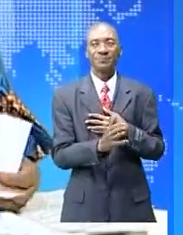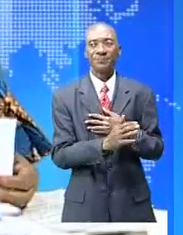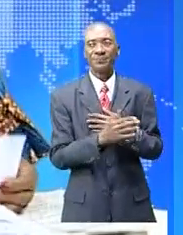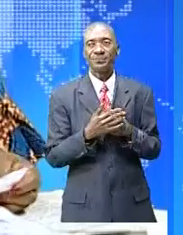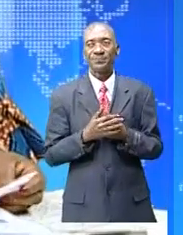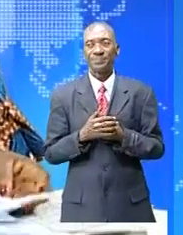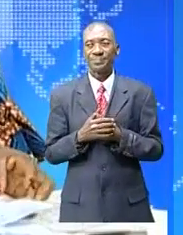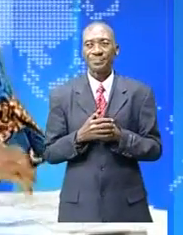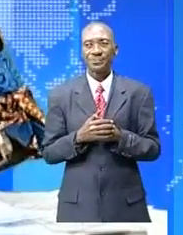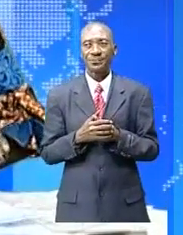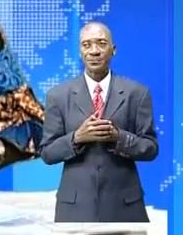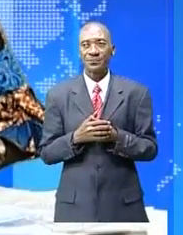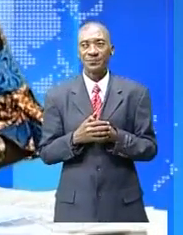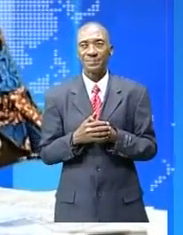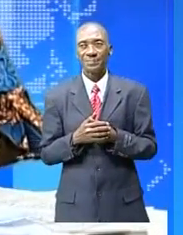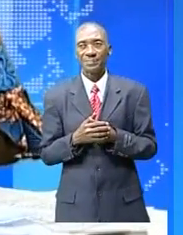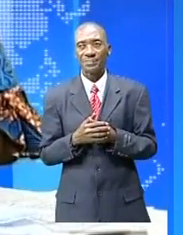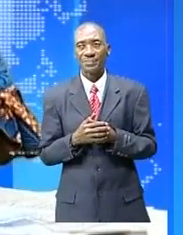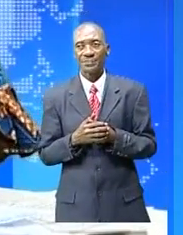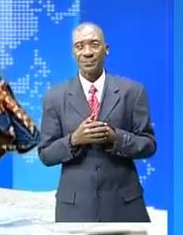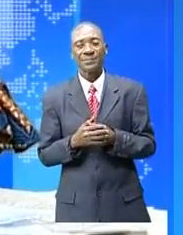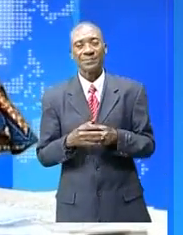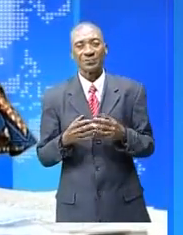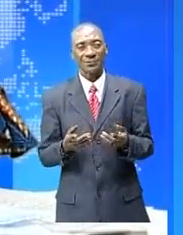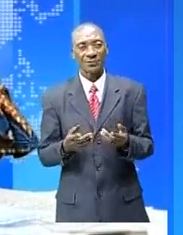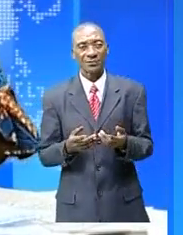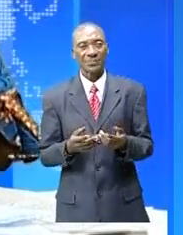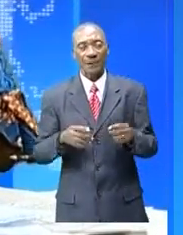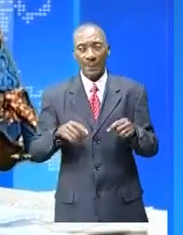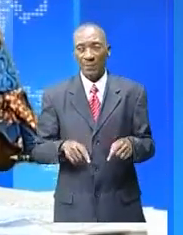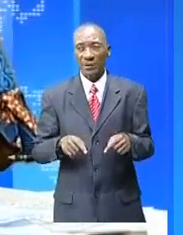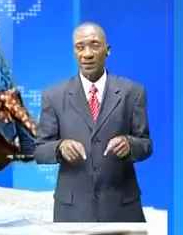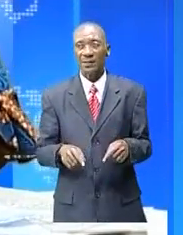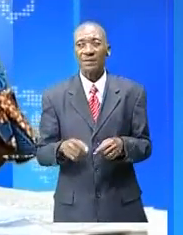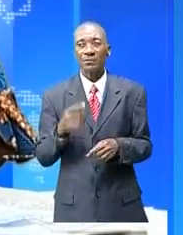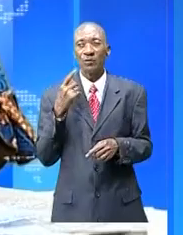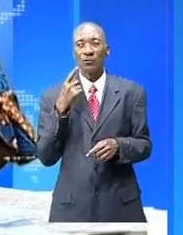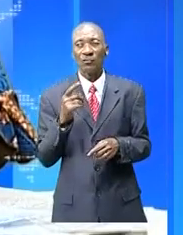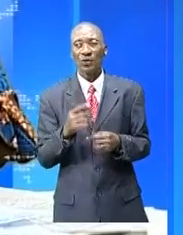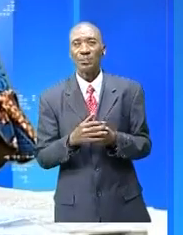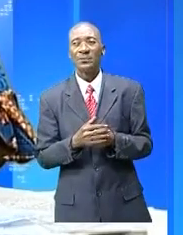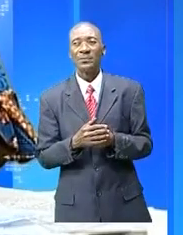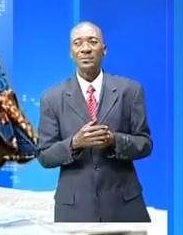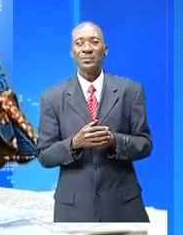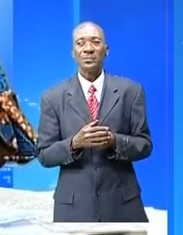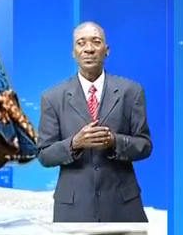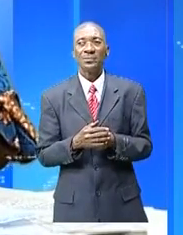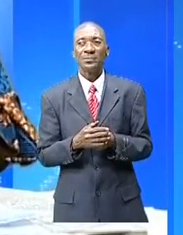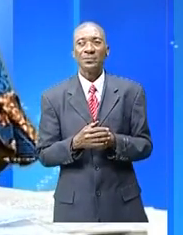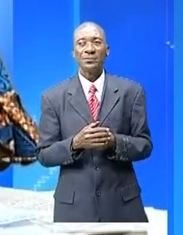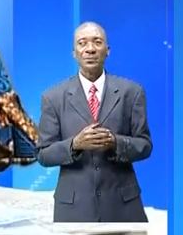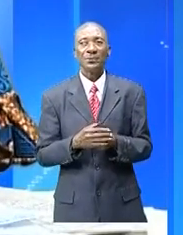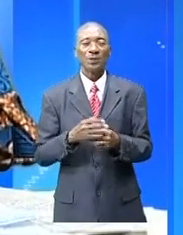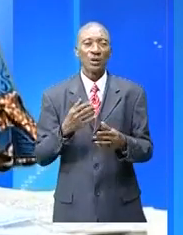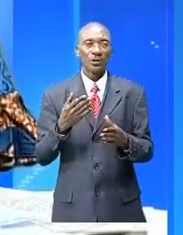Une triste nouvelle de nouveau à la direction des informations télévisées. Les décès ce jeudi 14 janvier de